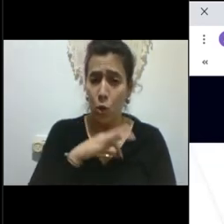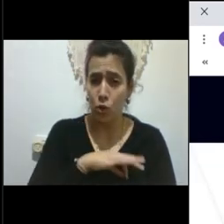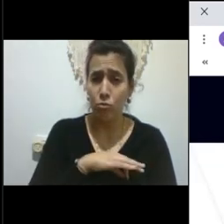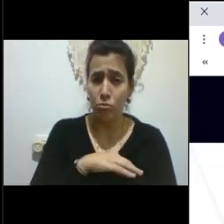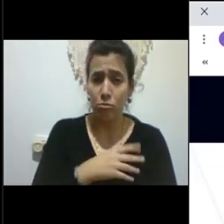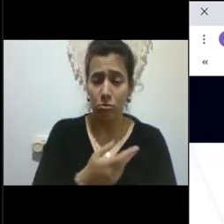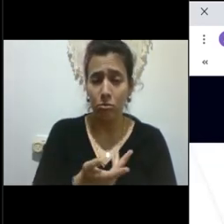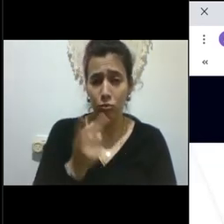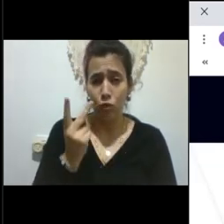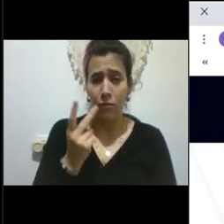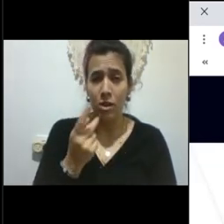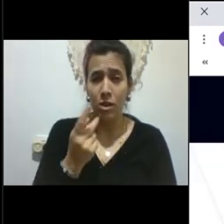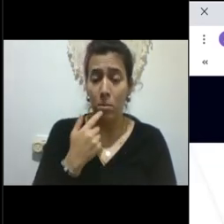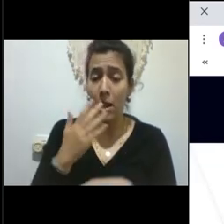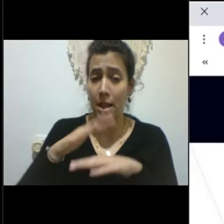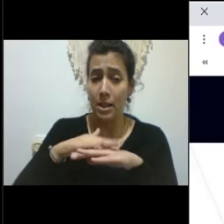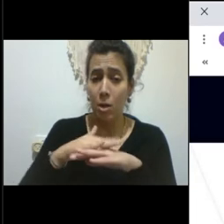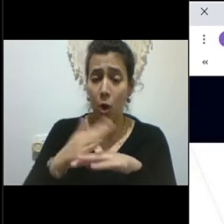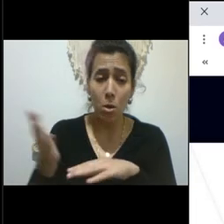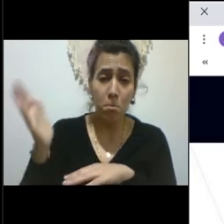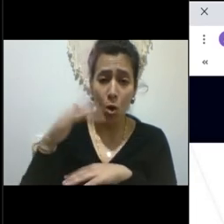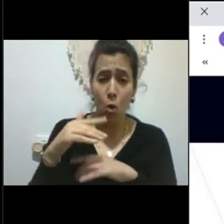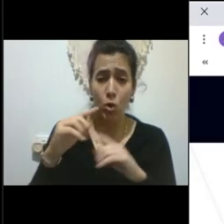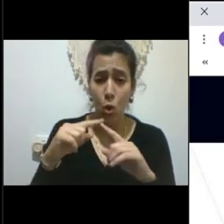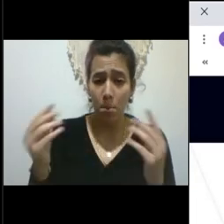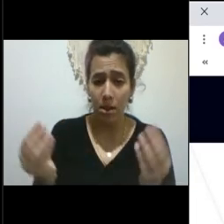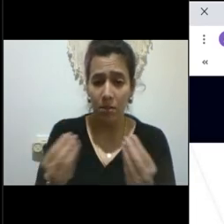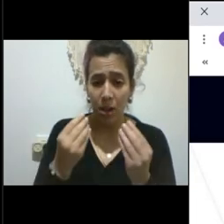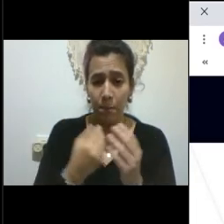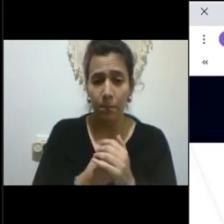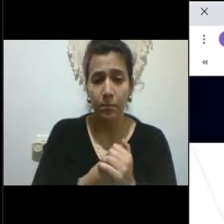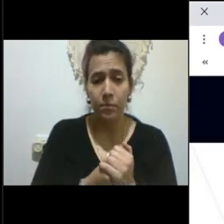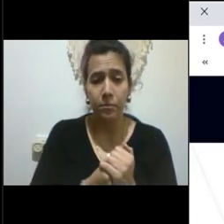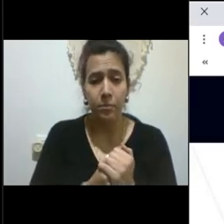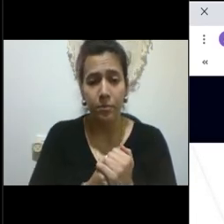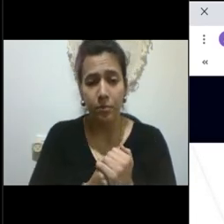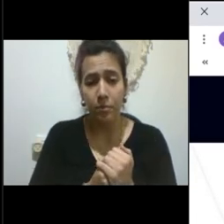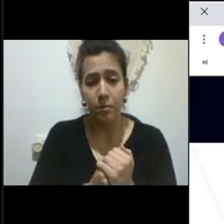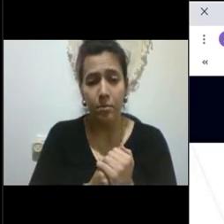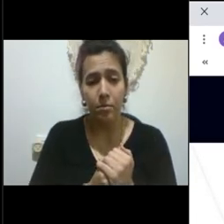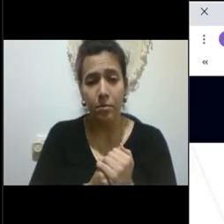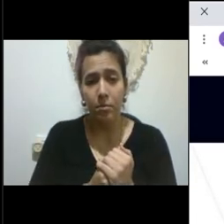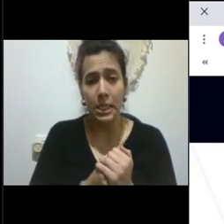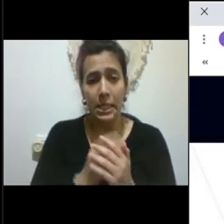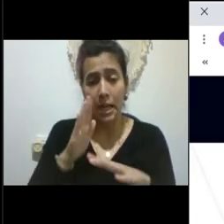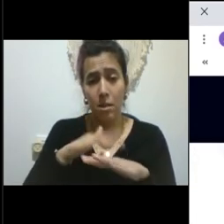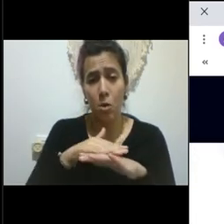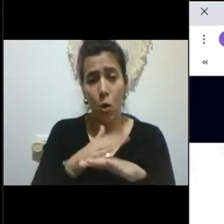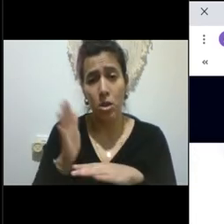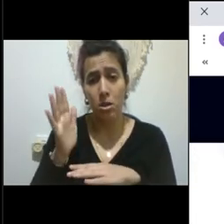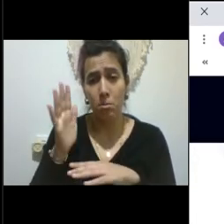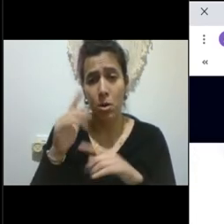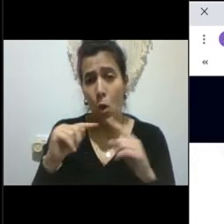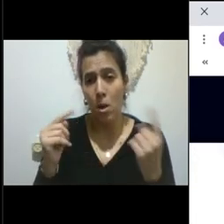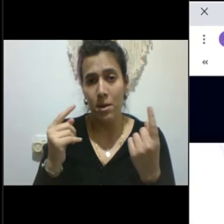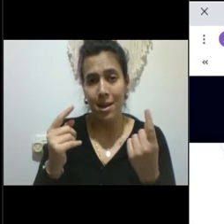זה אומר לי להתמחות בעוד כל מיני נישות בתוך עולם ההשקעות של נדל"ן לארצות